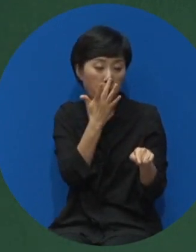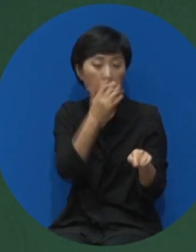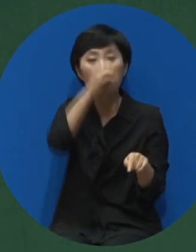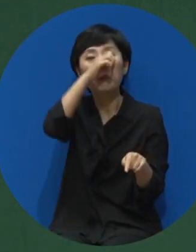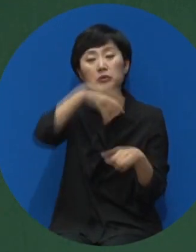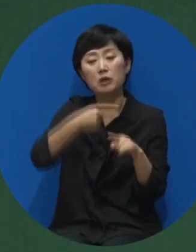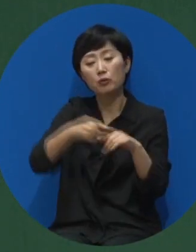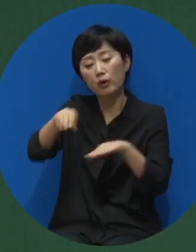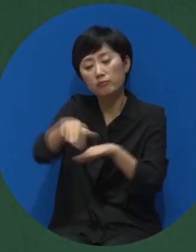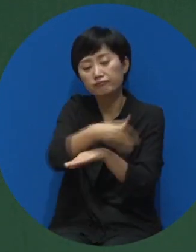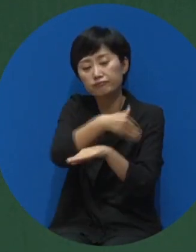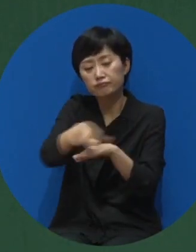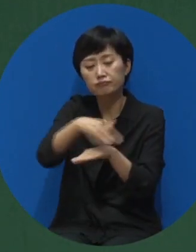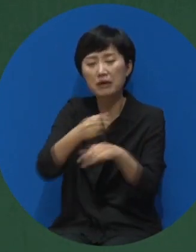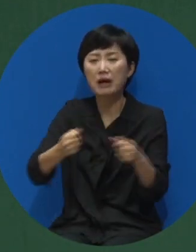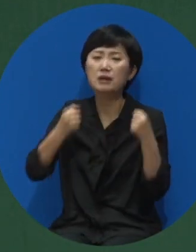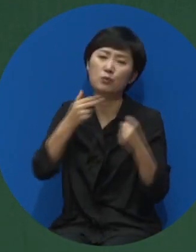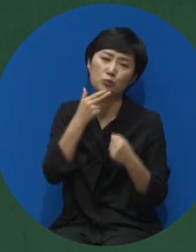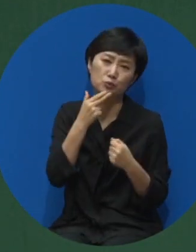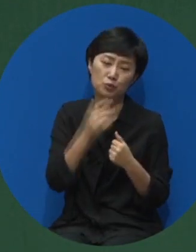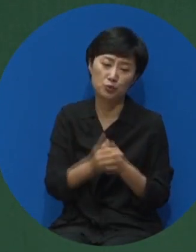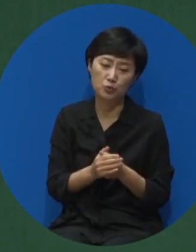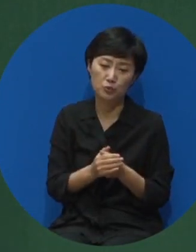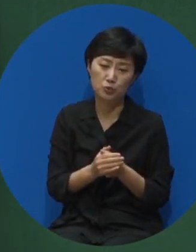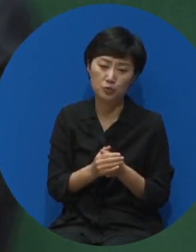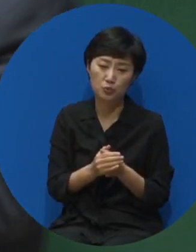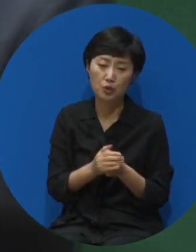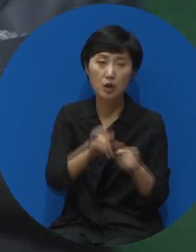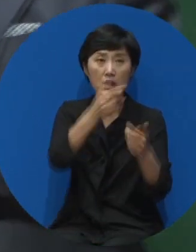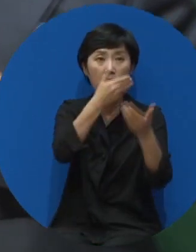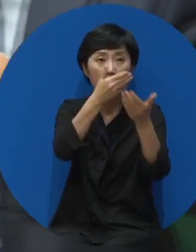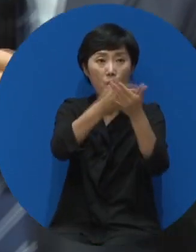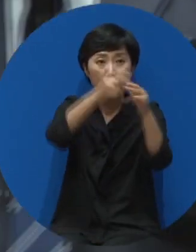이 부분이 연결이 돼야 되죠.